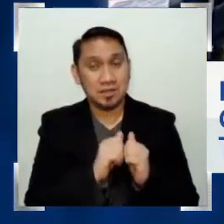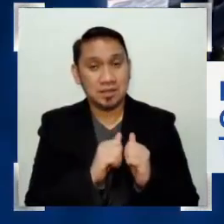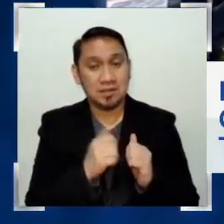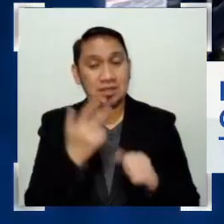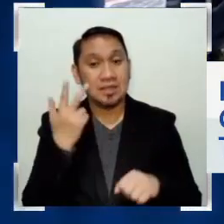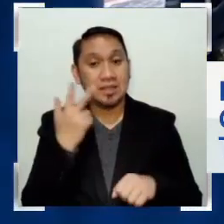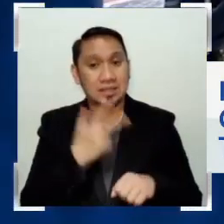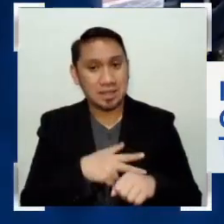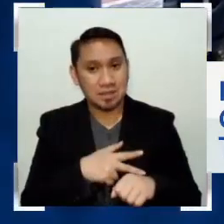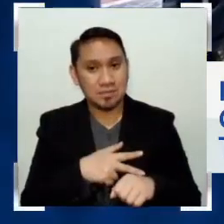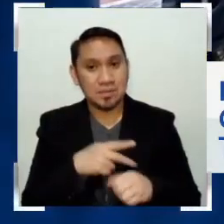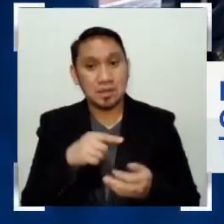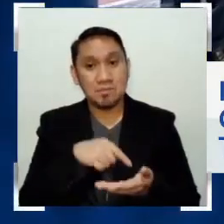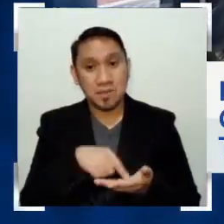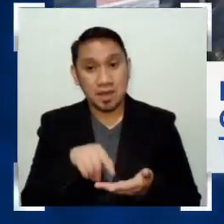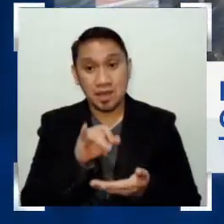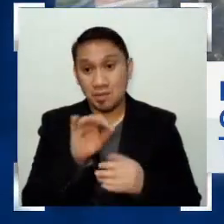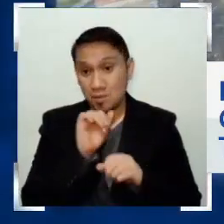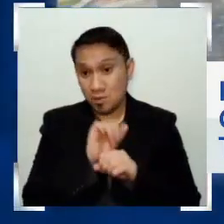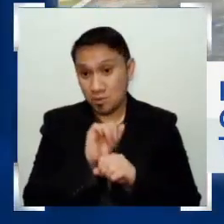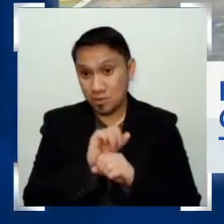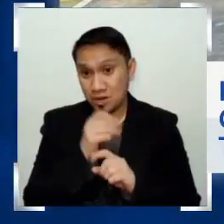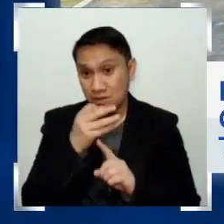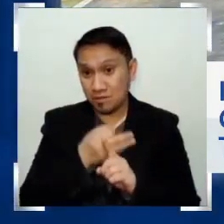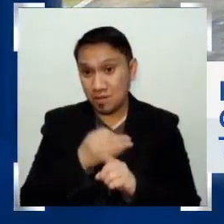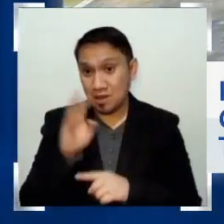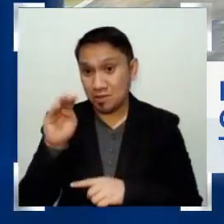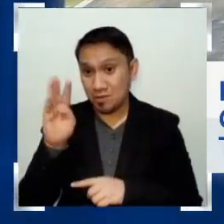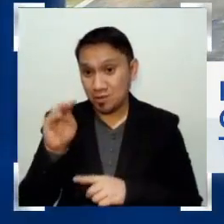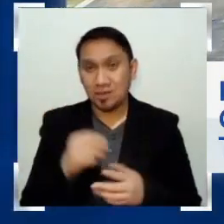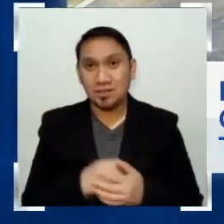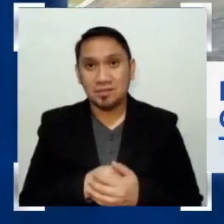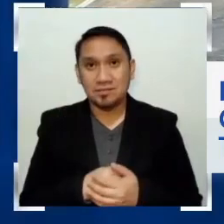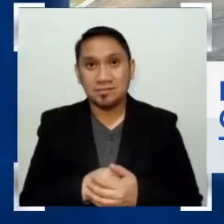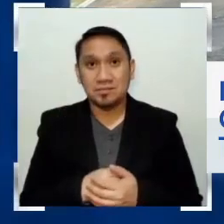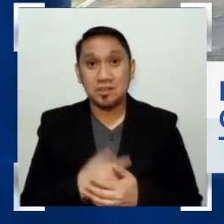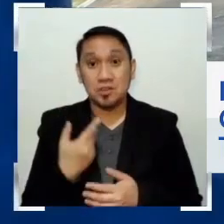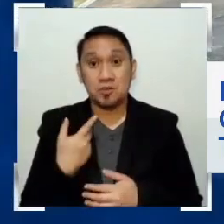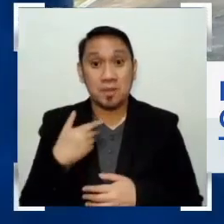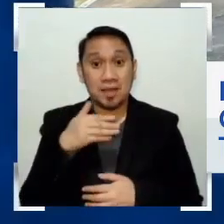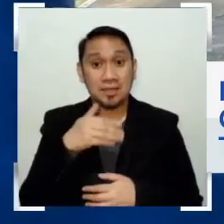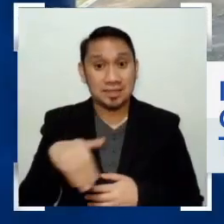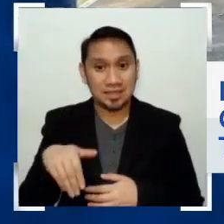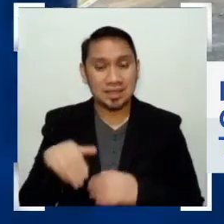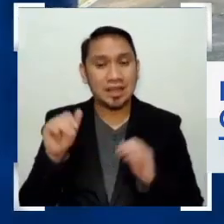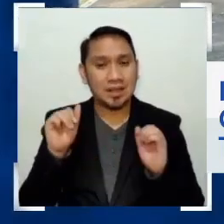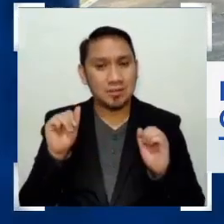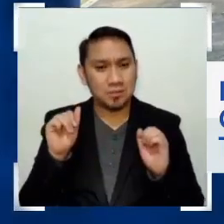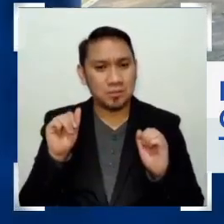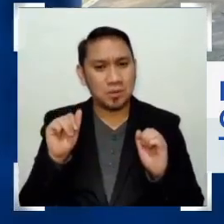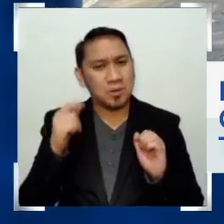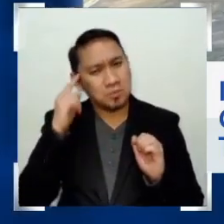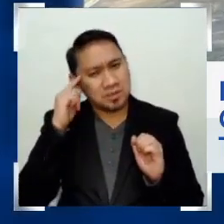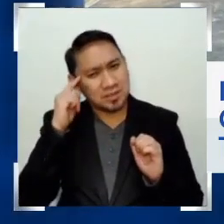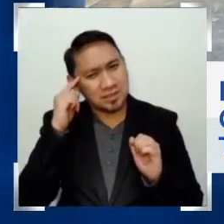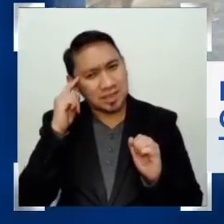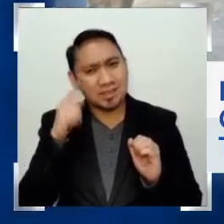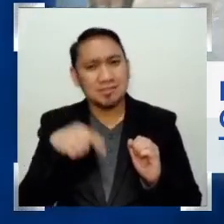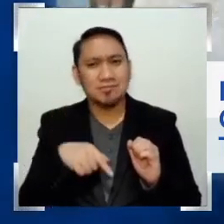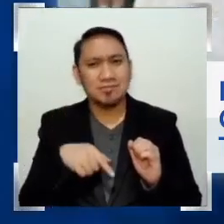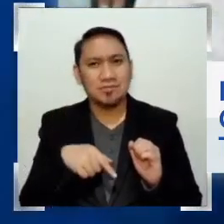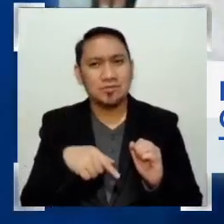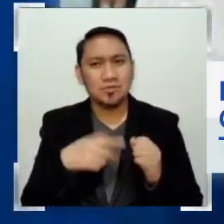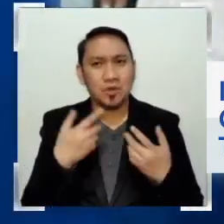sila sa trabaho sa February 14. Ang ibang single employees pwedeng mamili kung papasok sa Valentine's Day para tumanggap ng double